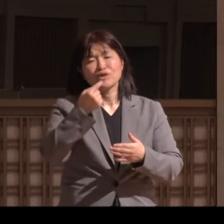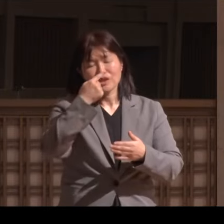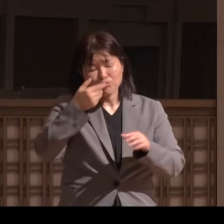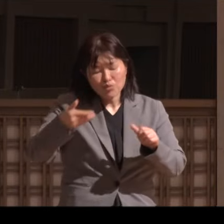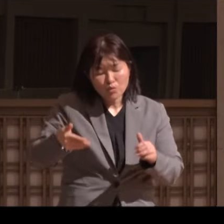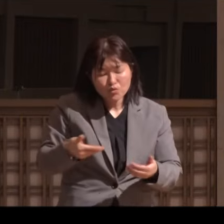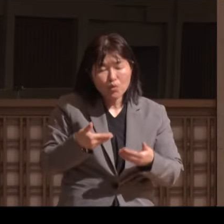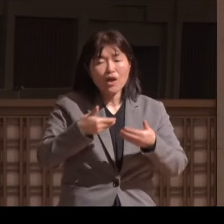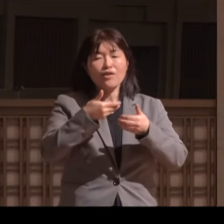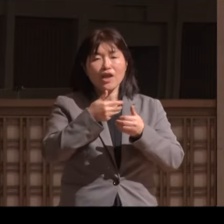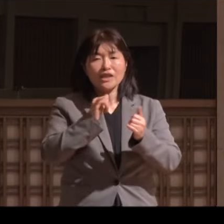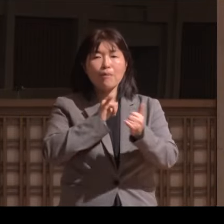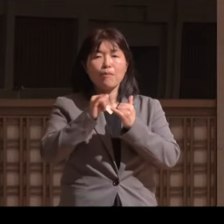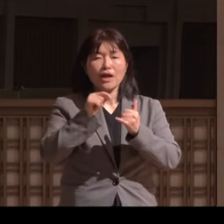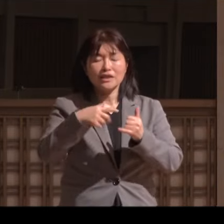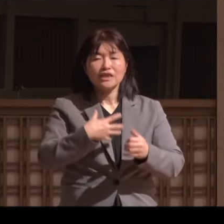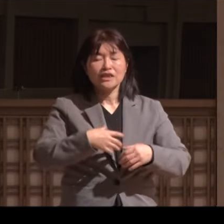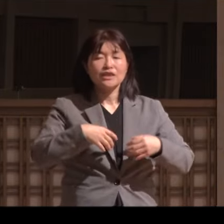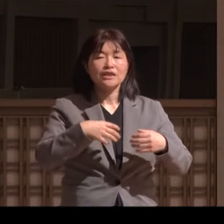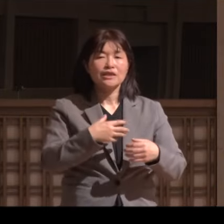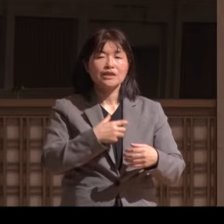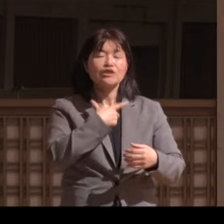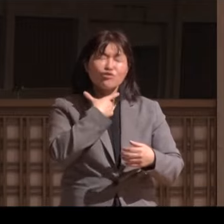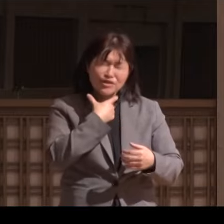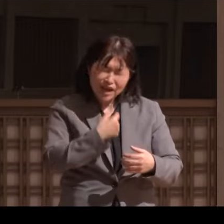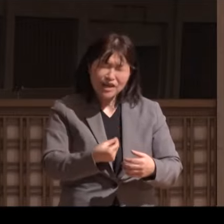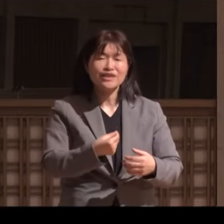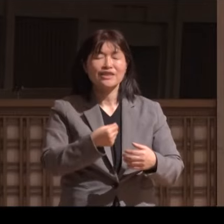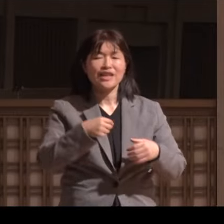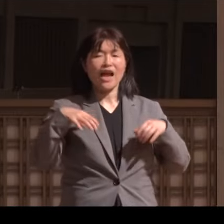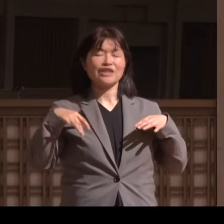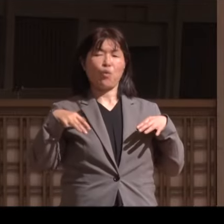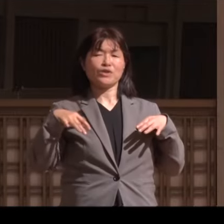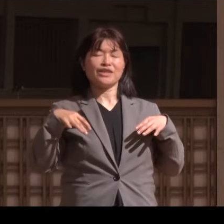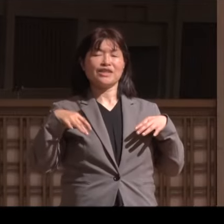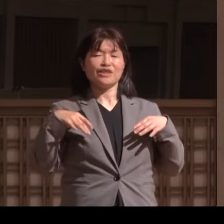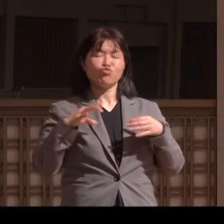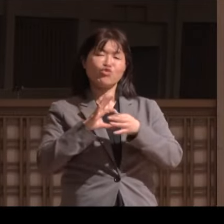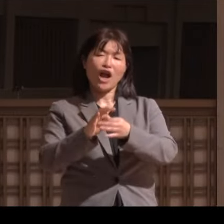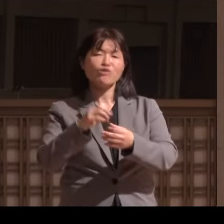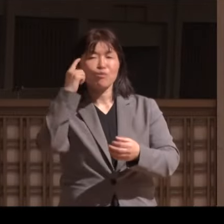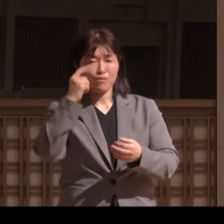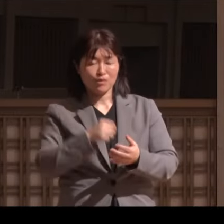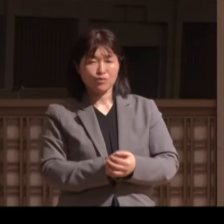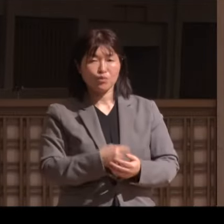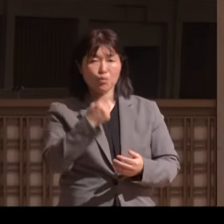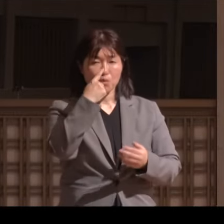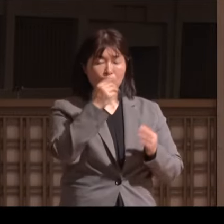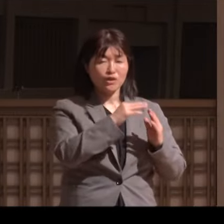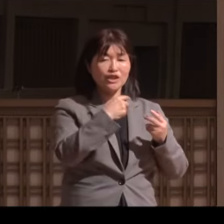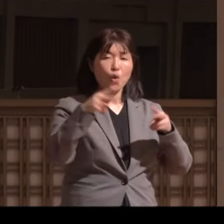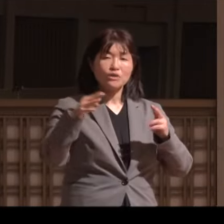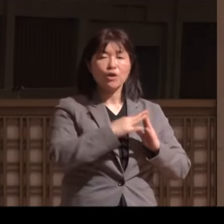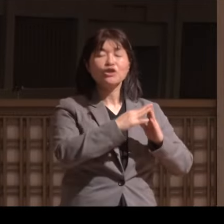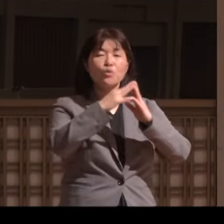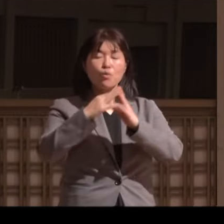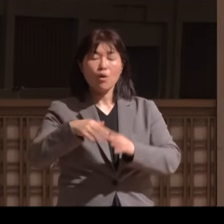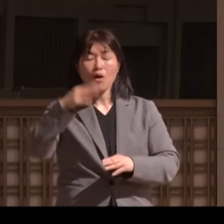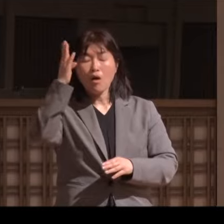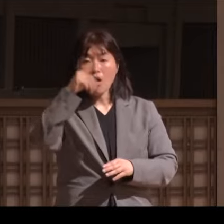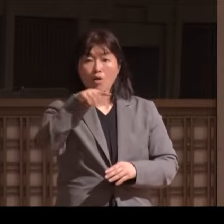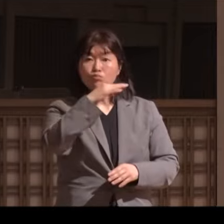の育きた街への愛着とか誇りっていうののにもなると思うんですね私広島に引っ越してきてなんて素敵な街なんだろうってなんで